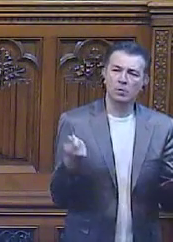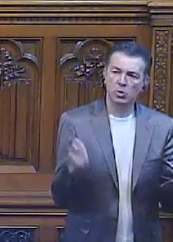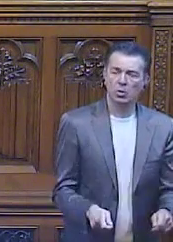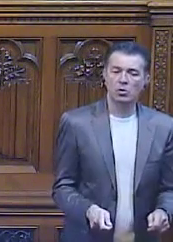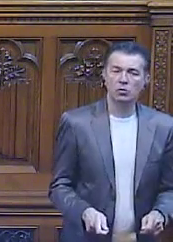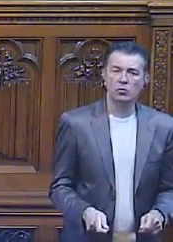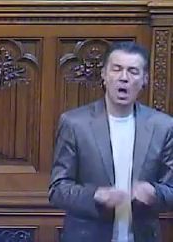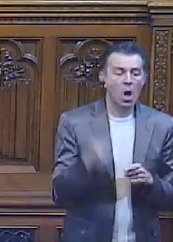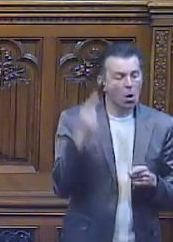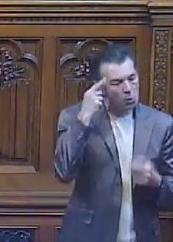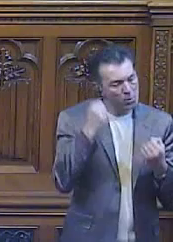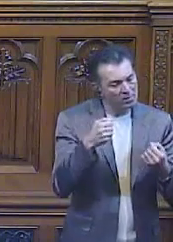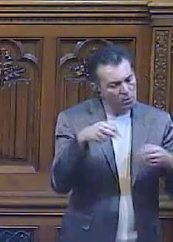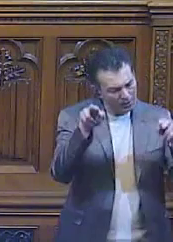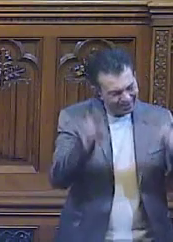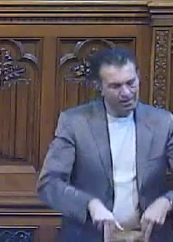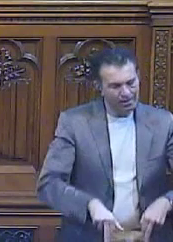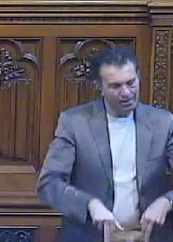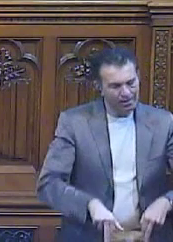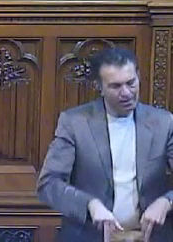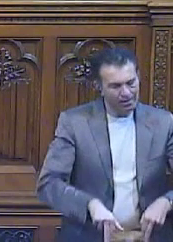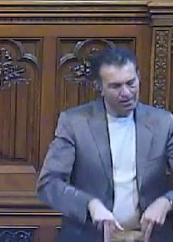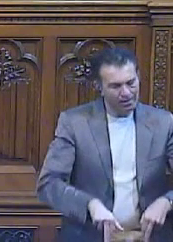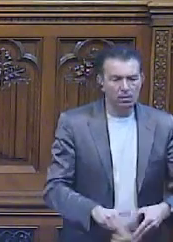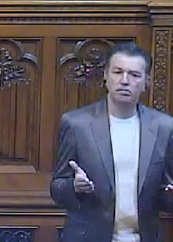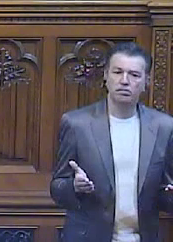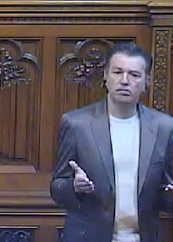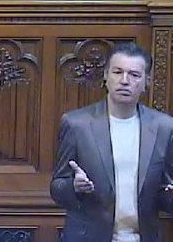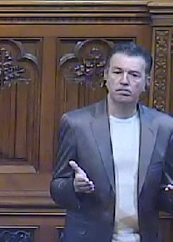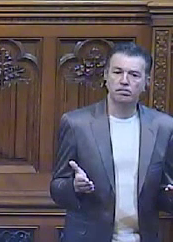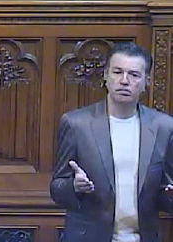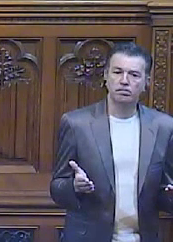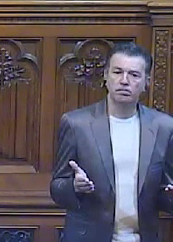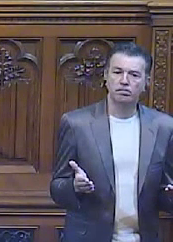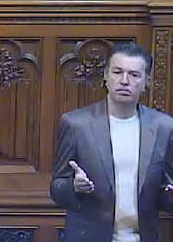beschlossen und sind auch überzeugt, dass es richtig ist. Aber